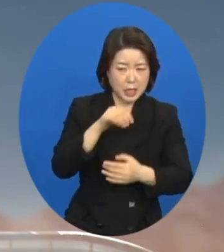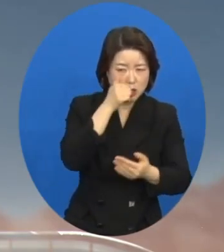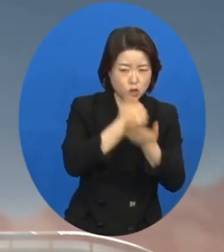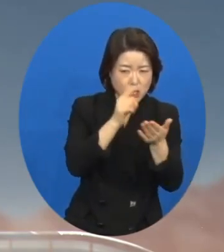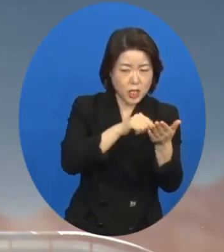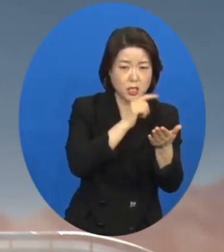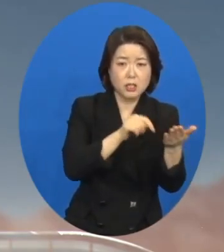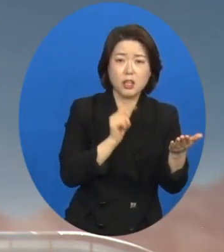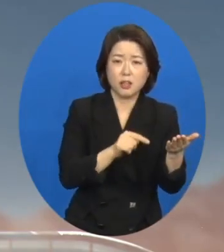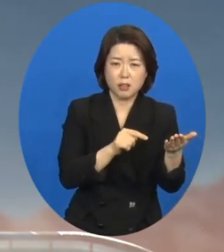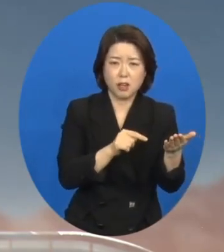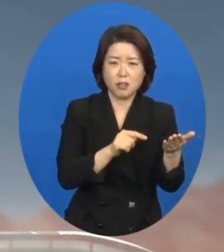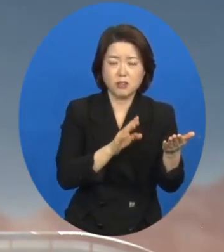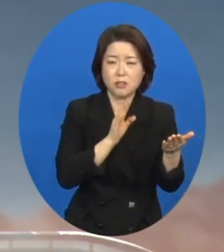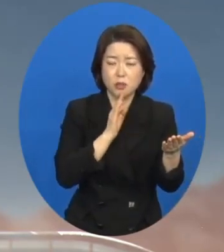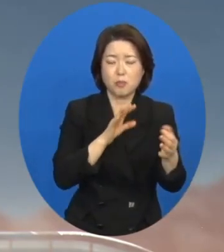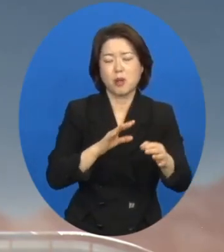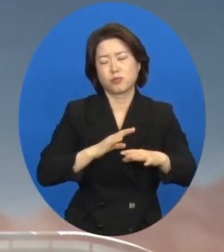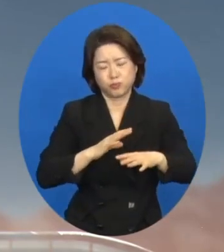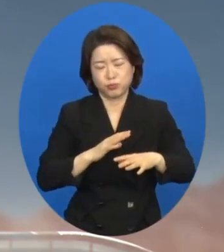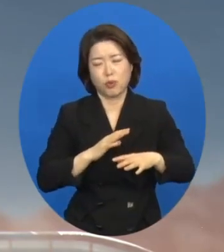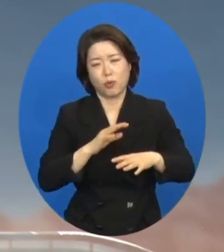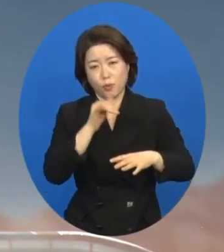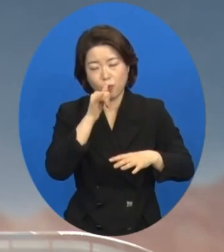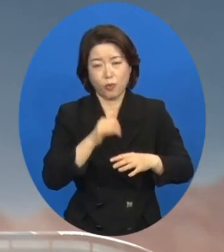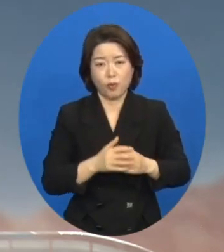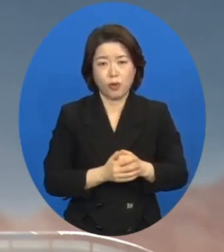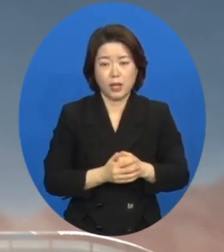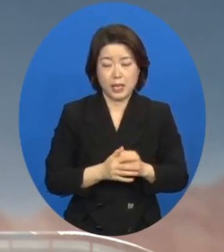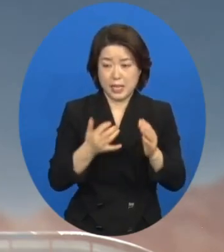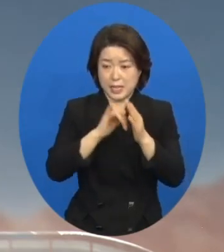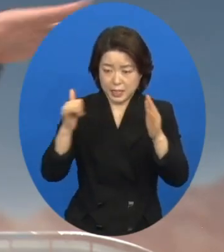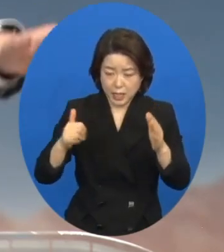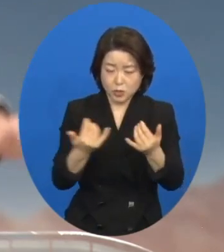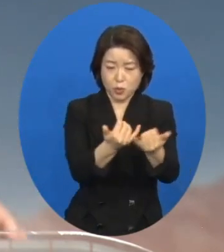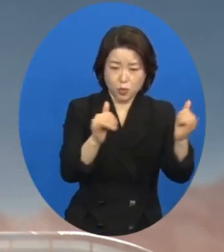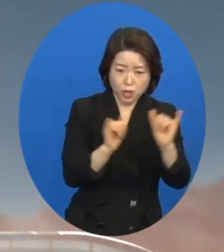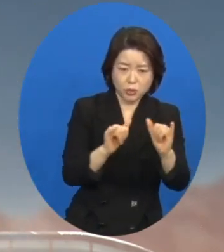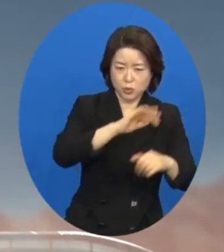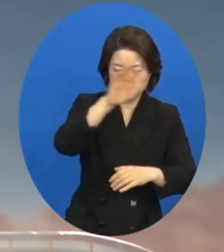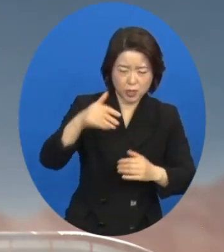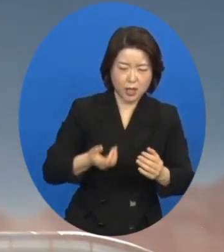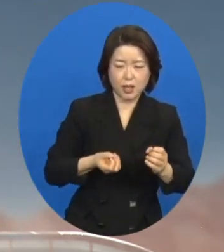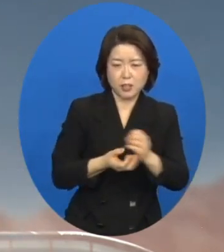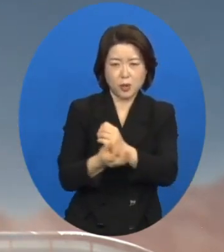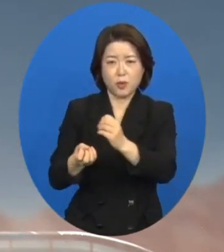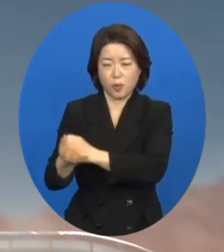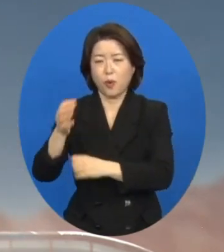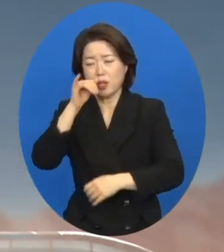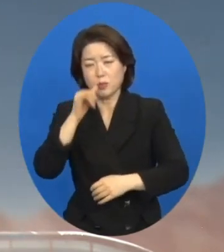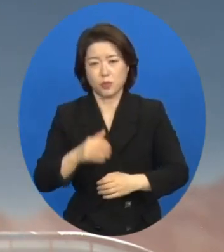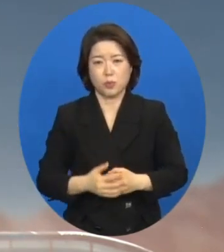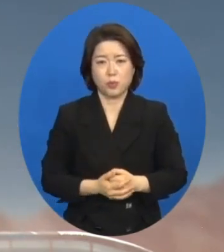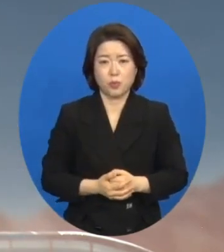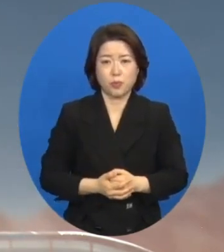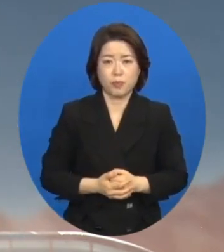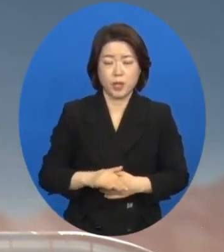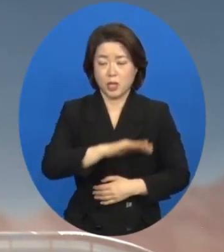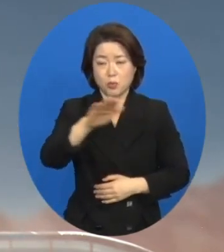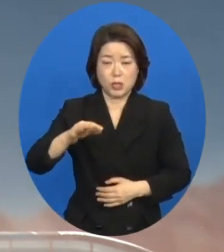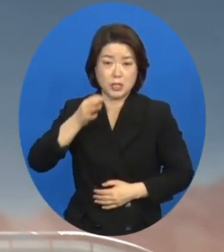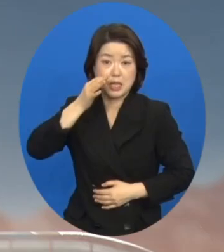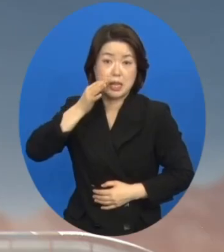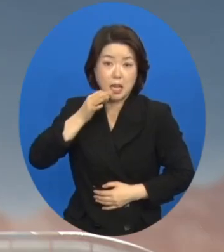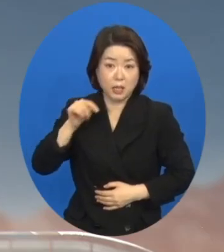대가는 정말 무서운 대가를 치르게 돼. 가족과 공동체에 다 영향을 미치는 거예요. 근데 우리가 다